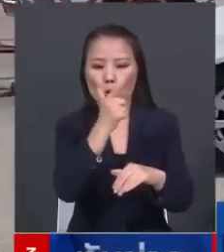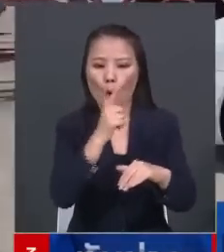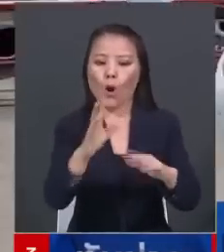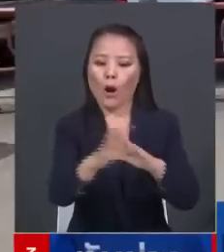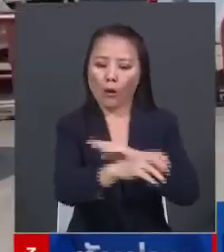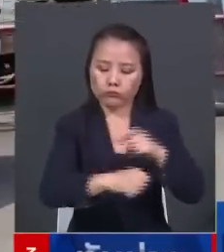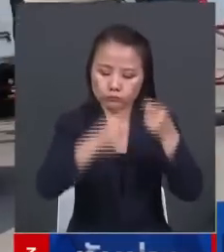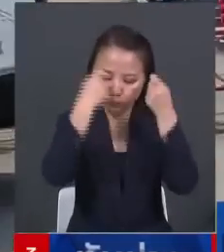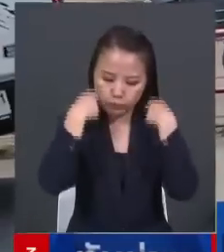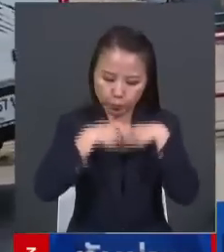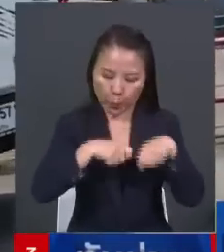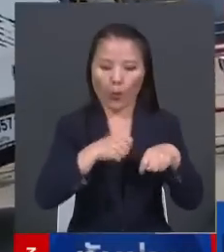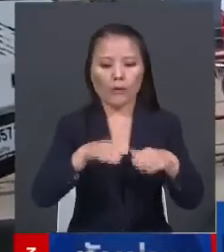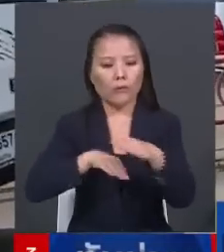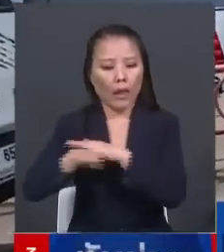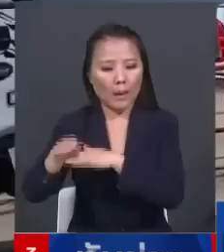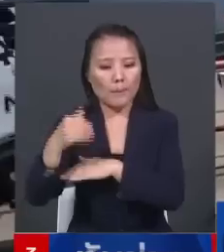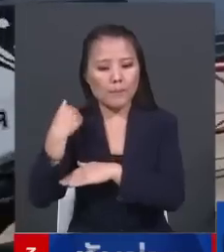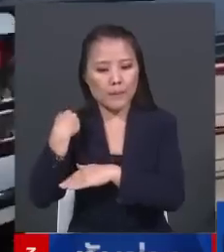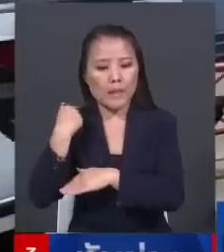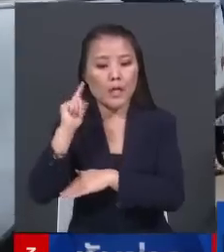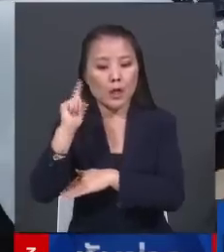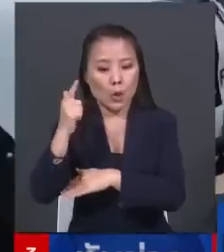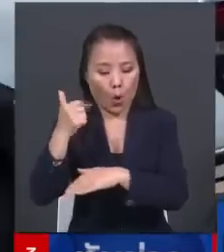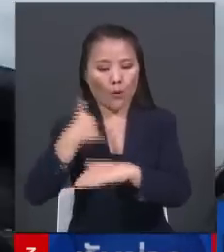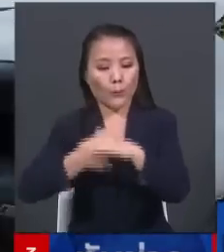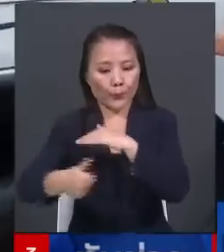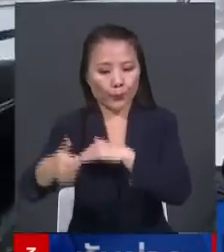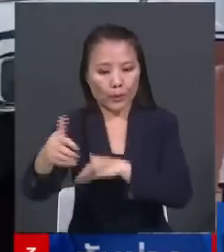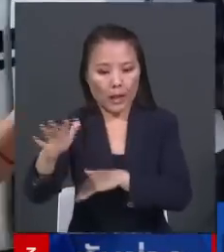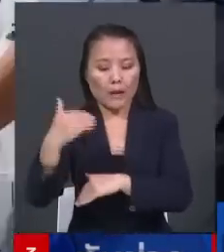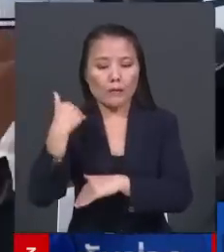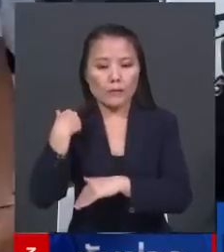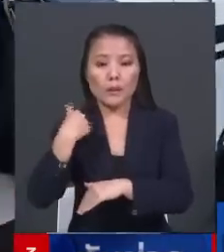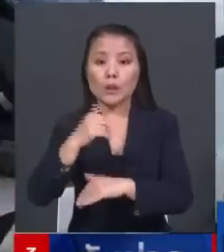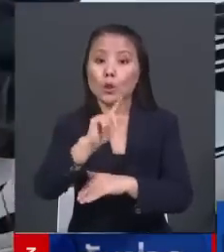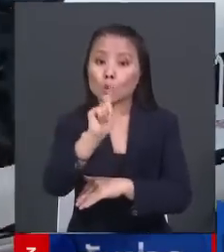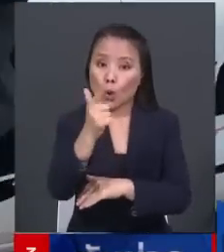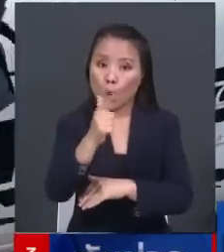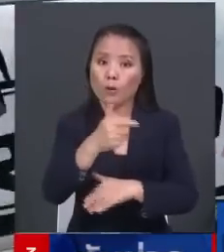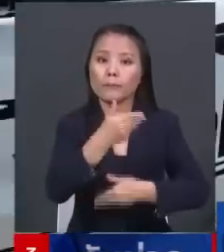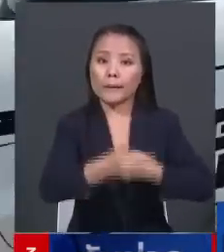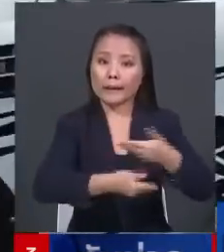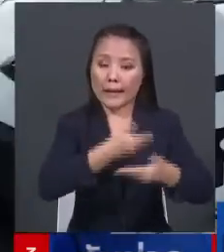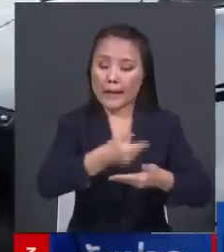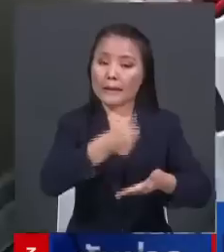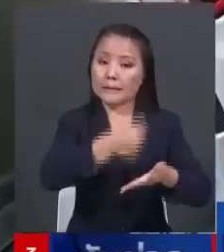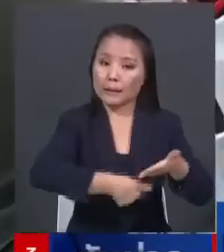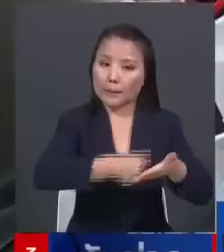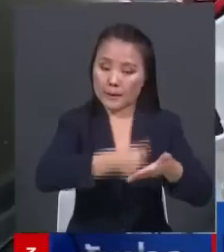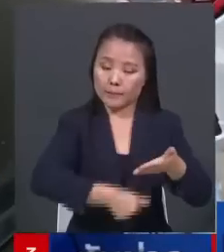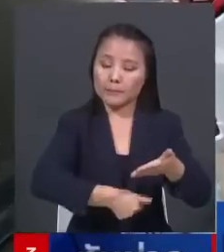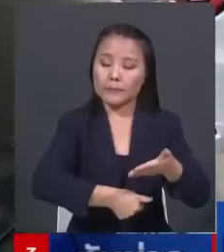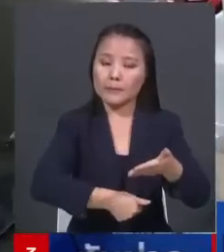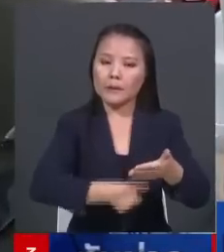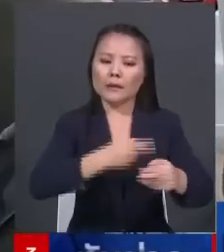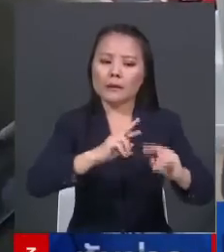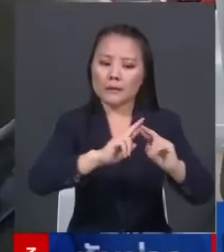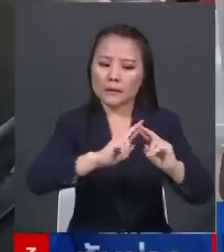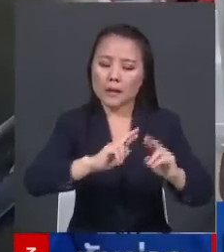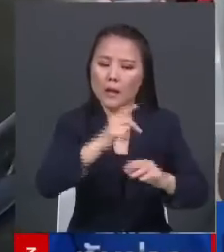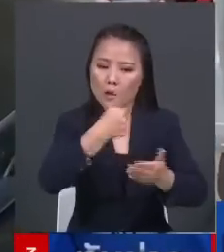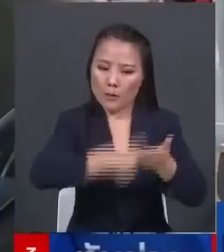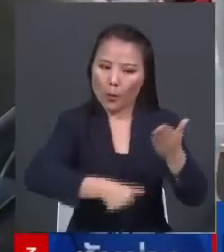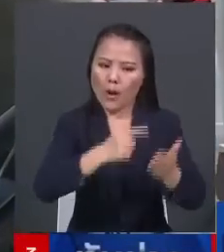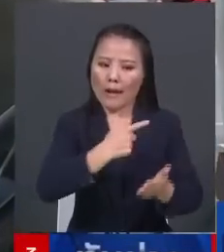บหนีไปนะคะหลังจากได้ทองไปแล้วเนี่ยนะคะมีการเอาทองไปขายเอาไปจำนำขออภัยเอาไปจำนำที่ร้านทองเยาว